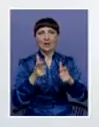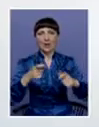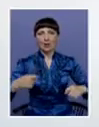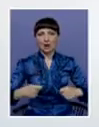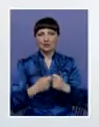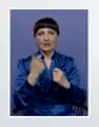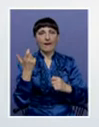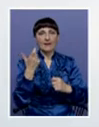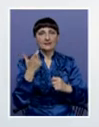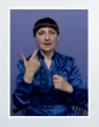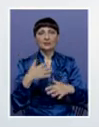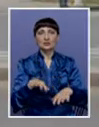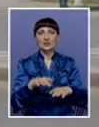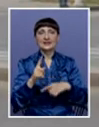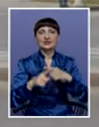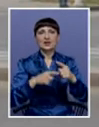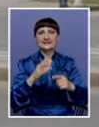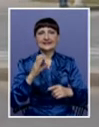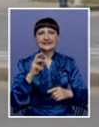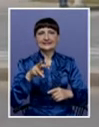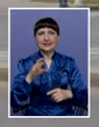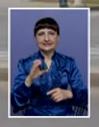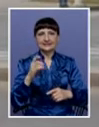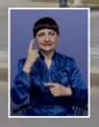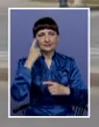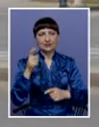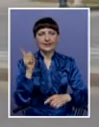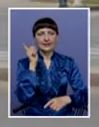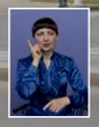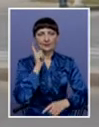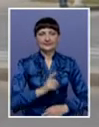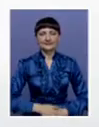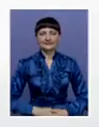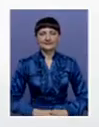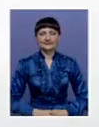нарушениях владельцам приходят посредством СМС-сообщения на мобильный телефон.